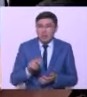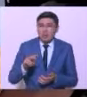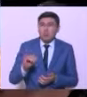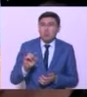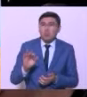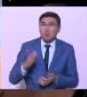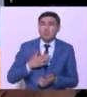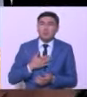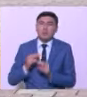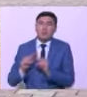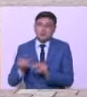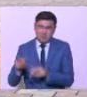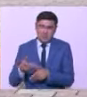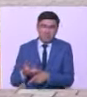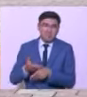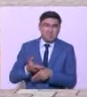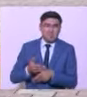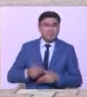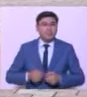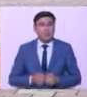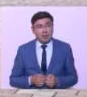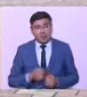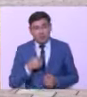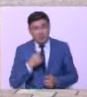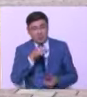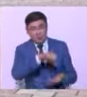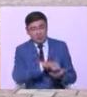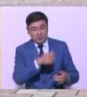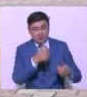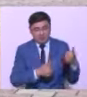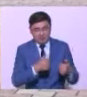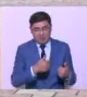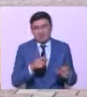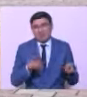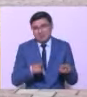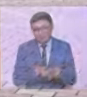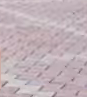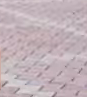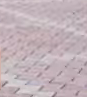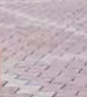это. На конкурсе я исполнил песню «Сарбаздар». Желаю, чтобы таких конкурсов было еще больше.